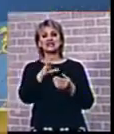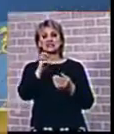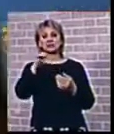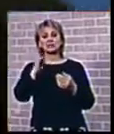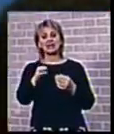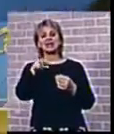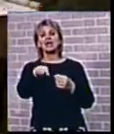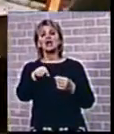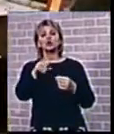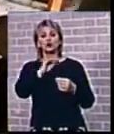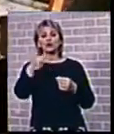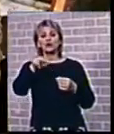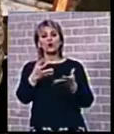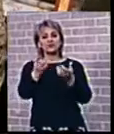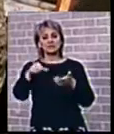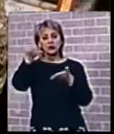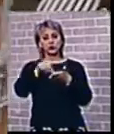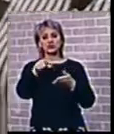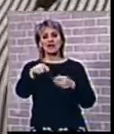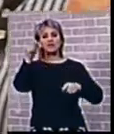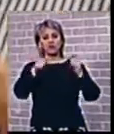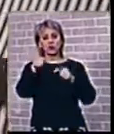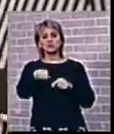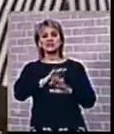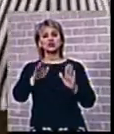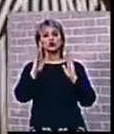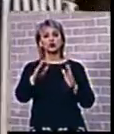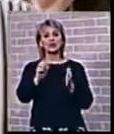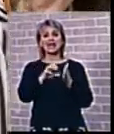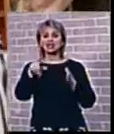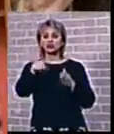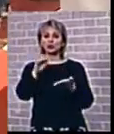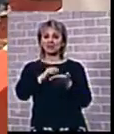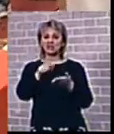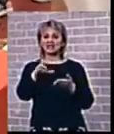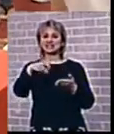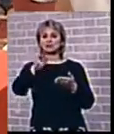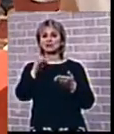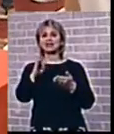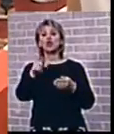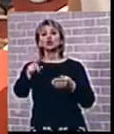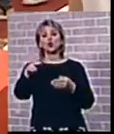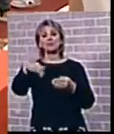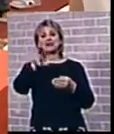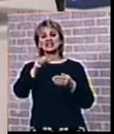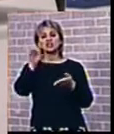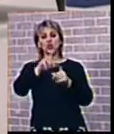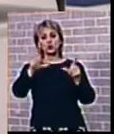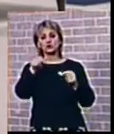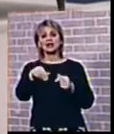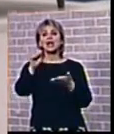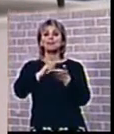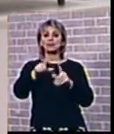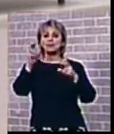информации ЮФО принимают участие в форуме. Здесь не только электронные и печатные СМИ, но еще и пресс-службы, полиграфические предприятия,